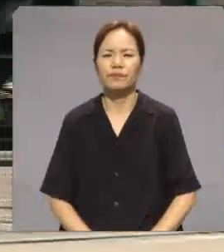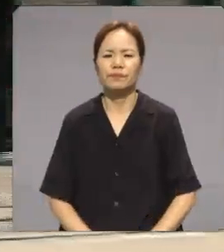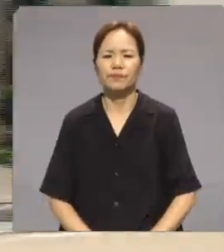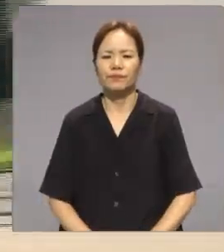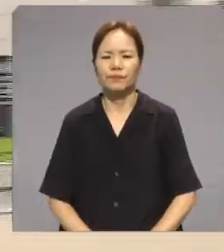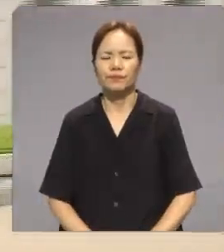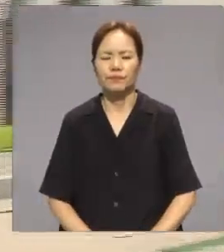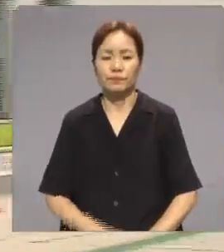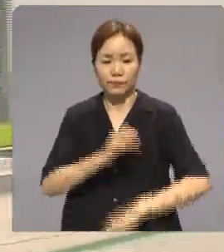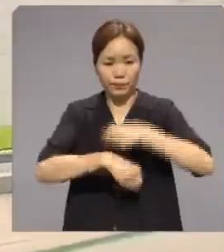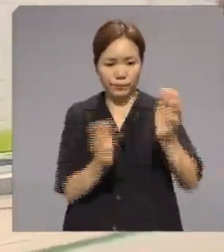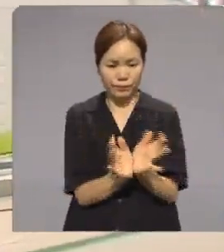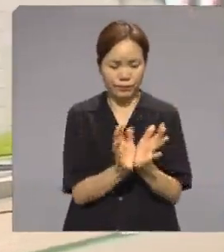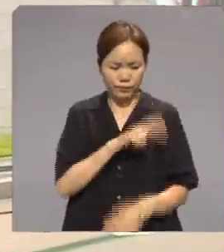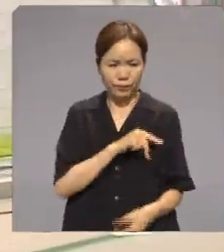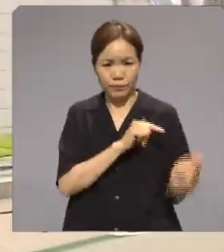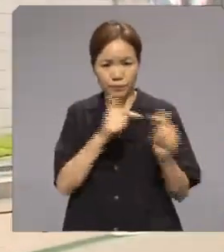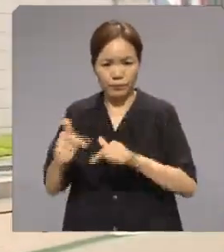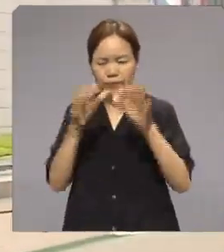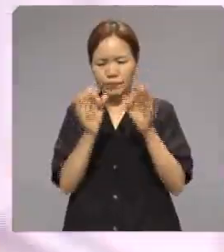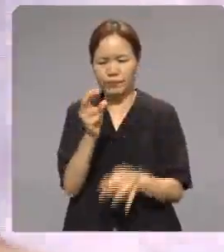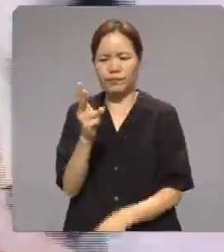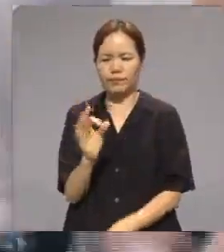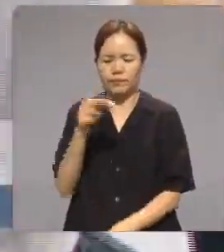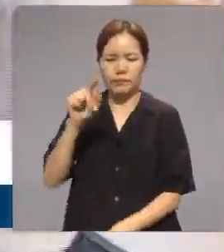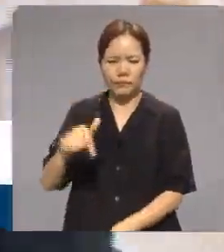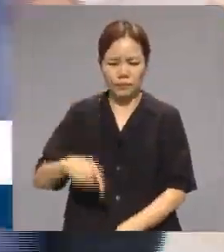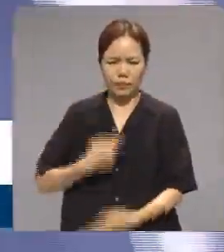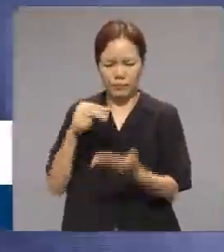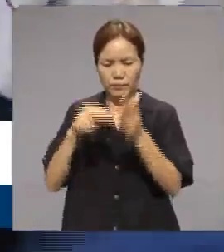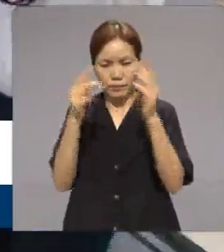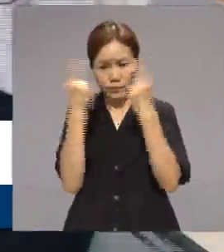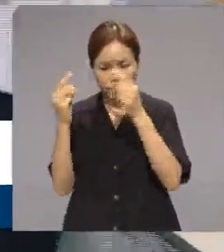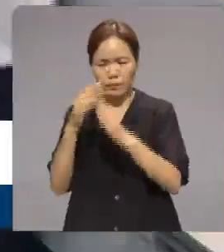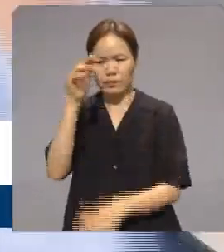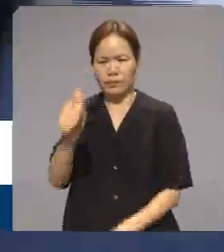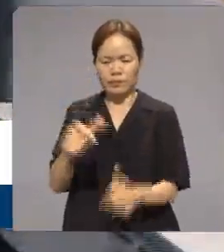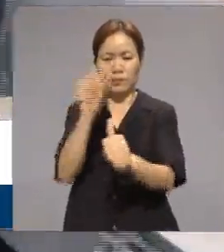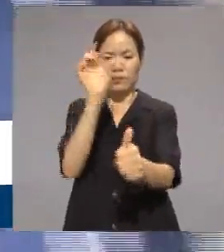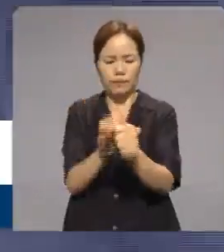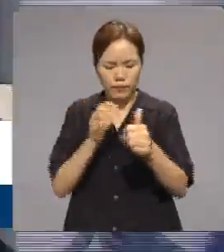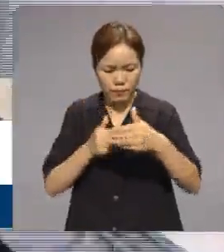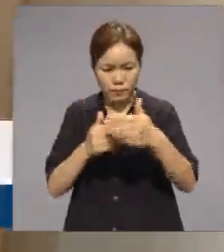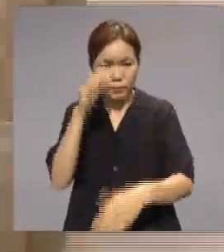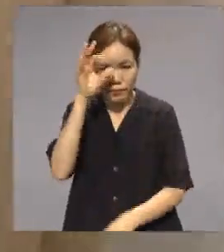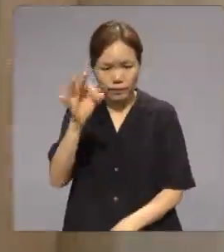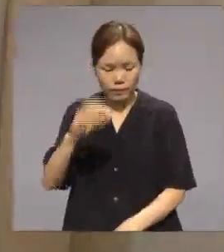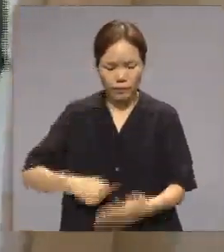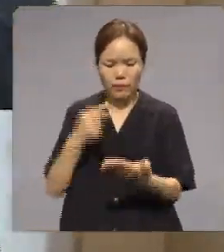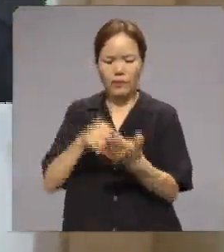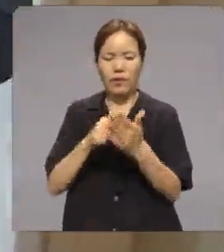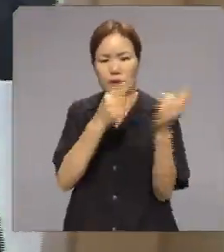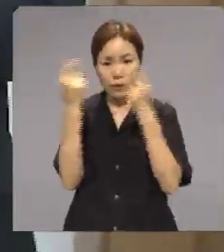기자입니다 더불어민주당 의원들이 김영석 독립기념 관장의 임명 과정을 따져 보겠다며 독립기념관을